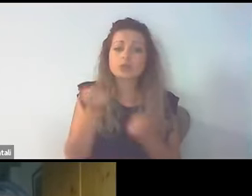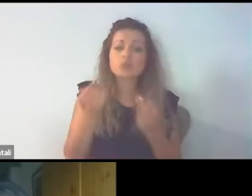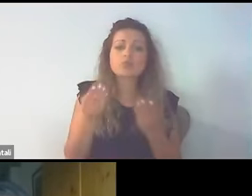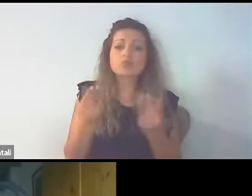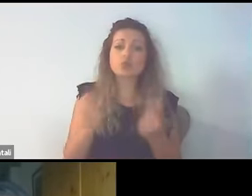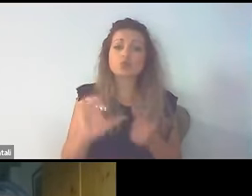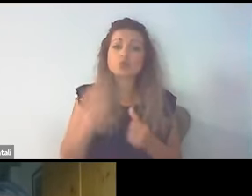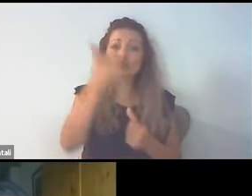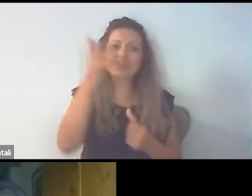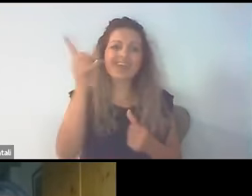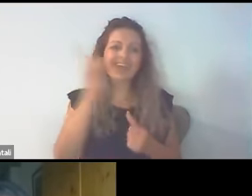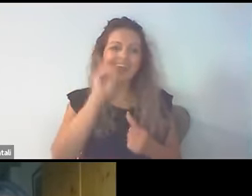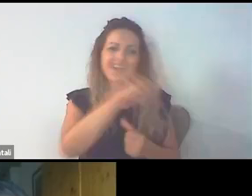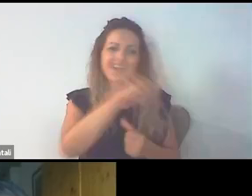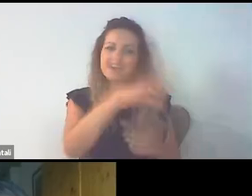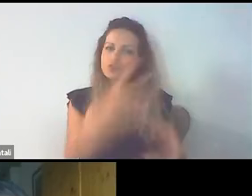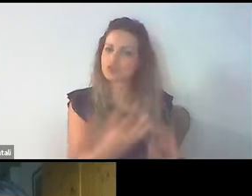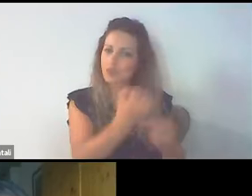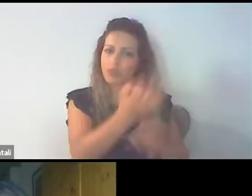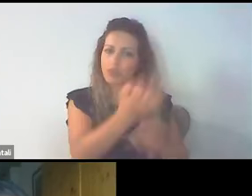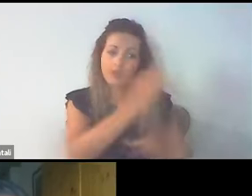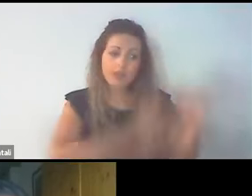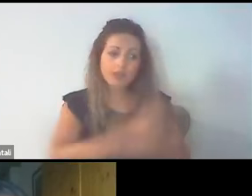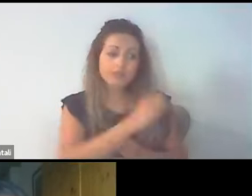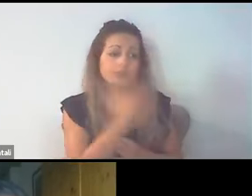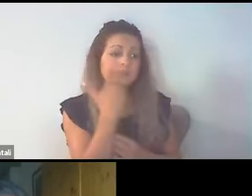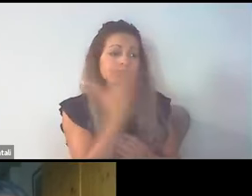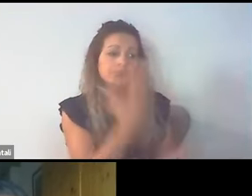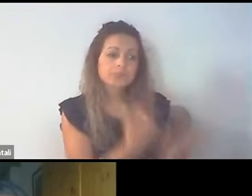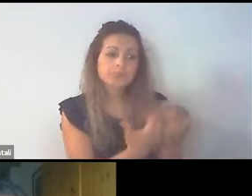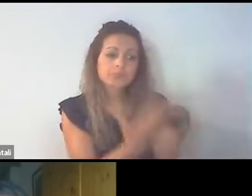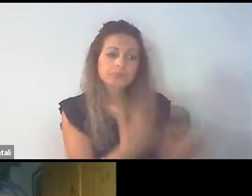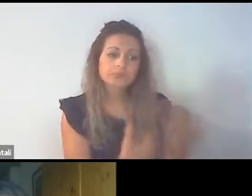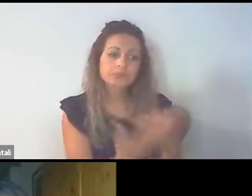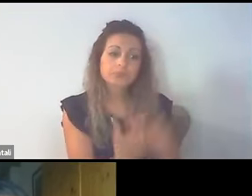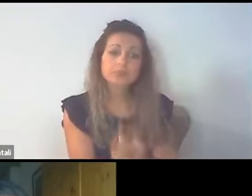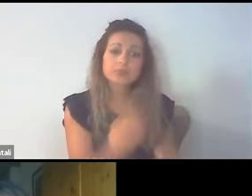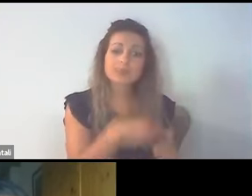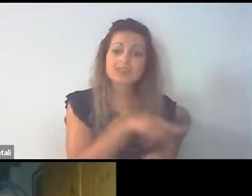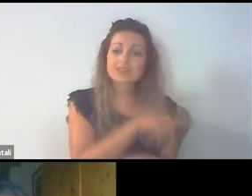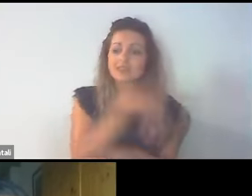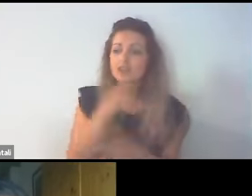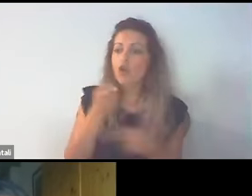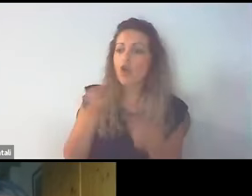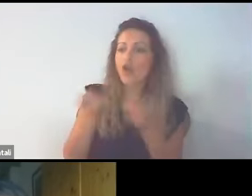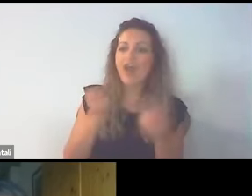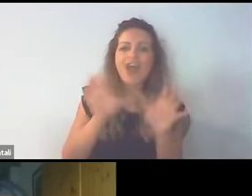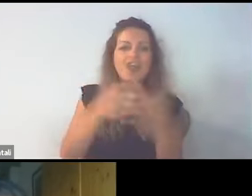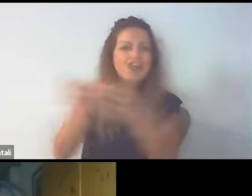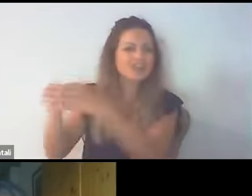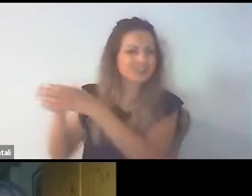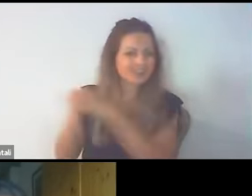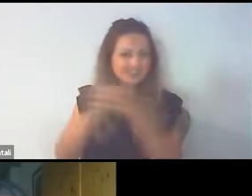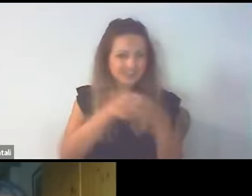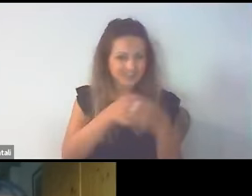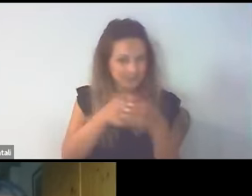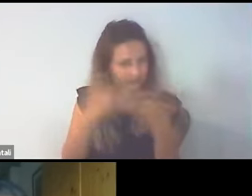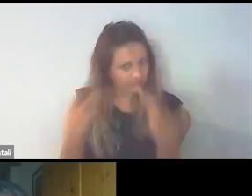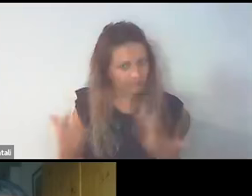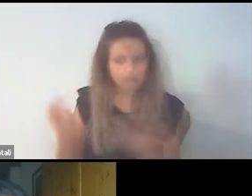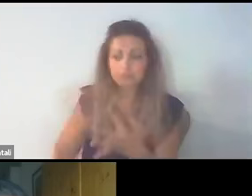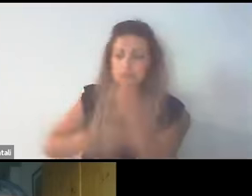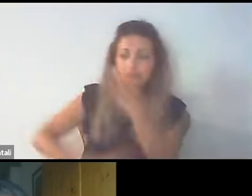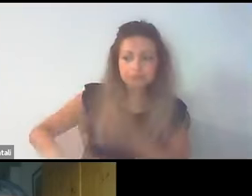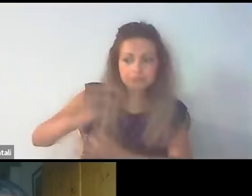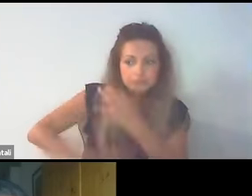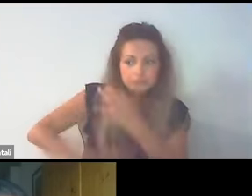επιζήσασες αλλά και ακούγοντας ταυτόχρονα τις ειδικευμένες οργανώσεις αλλά και τα κινήματα βάσης, τα οποία